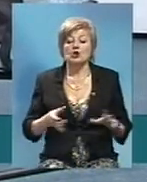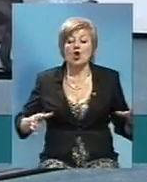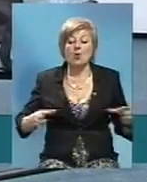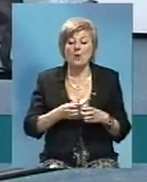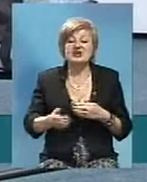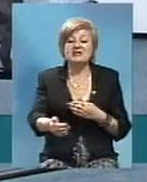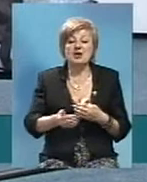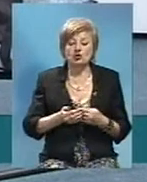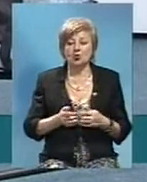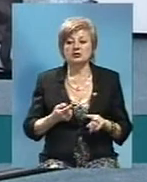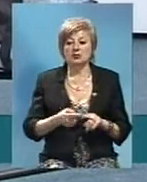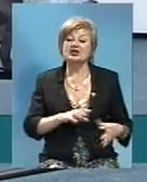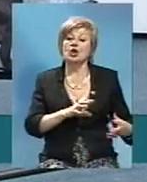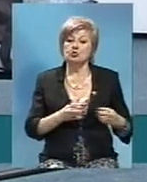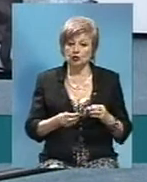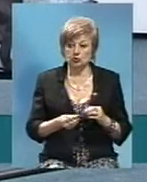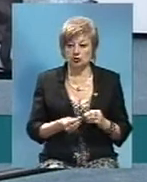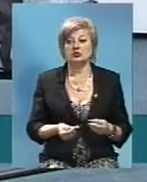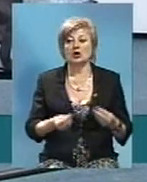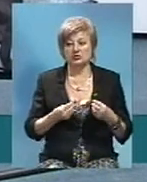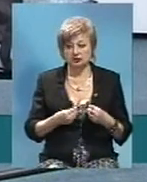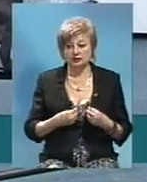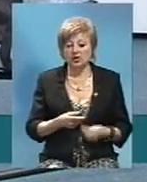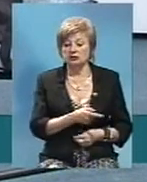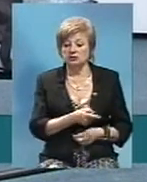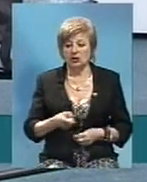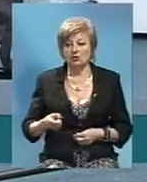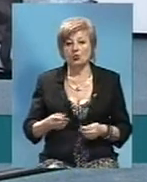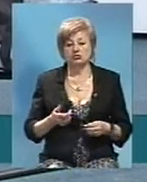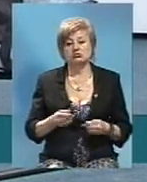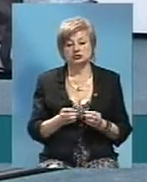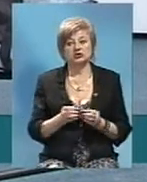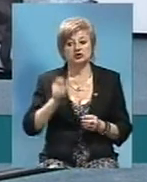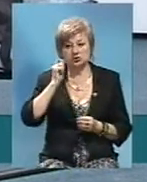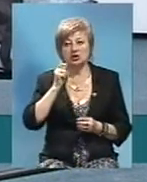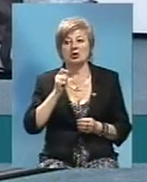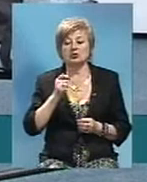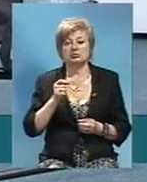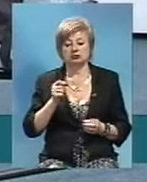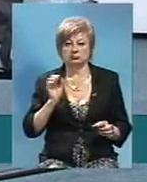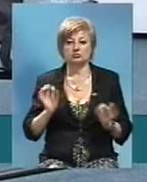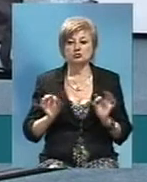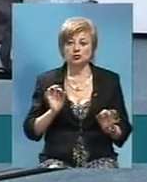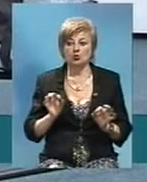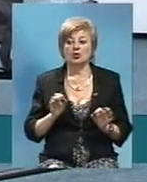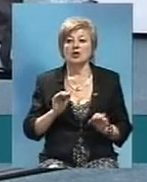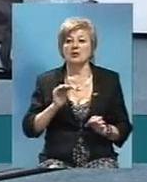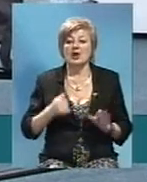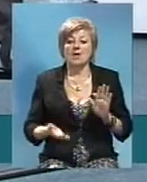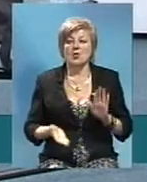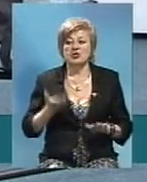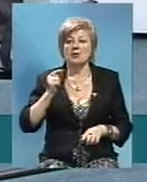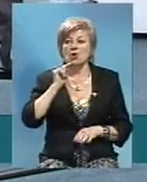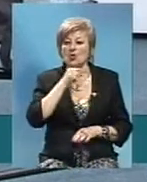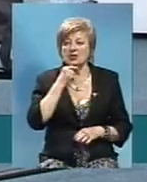подход. Соответственно, это результат дало какой? На протяжении более чем 10 лет страна жила более чем трезво. И опять-таки, если мы поднимем экономические